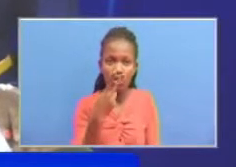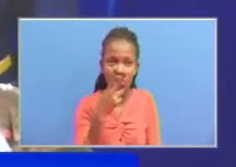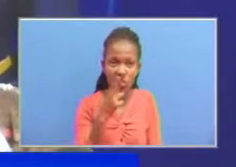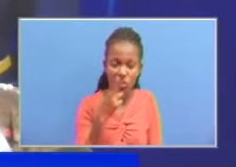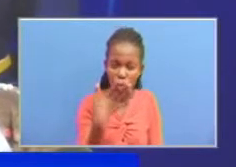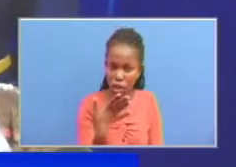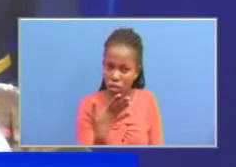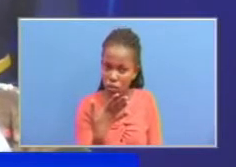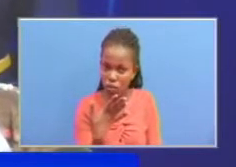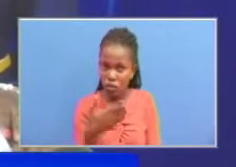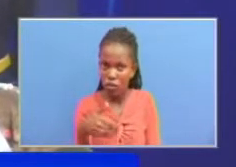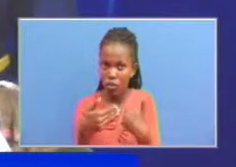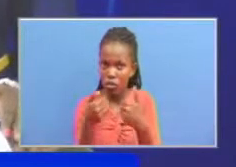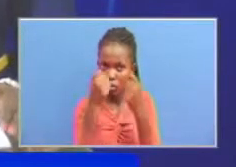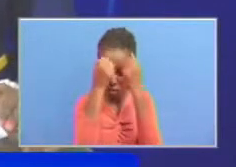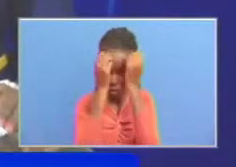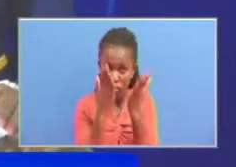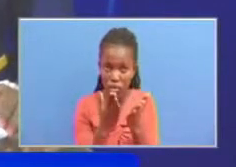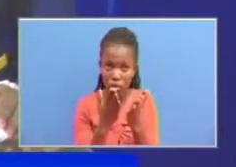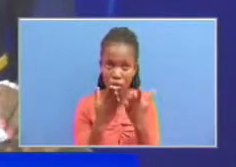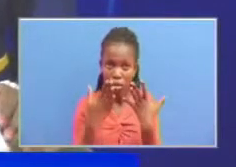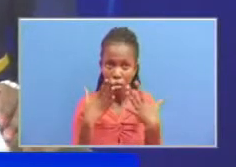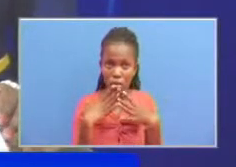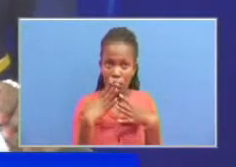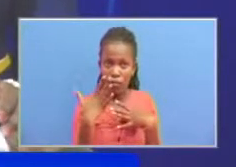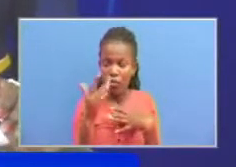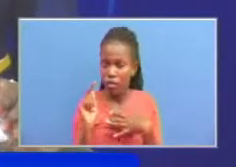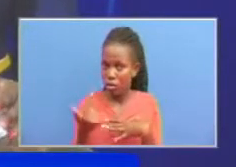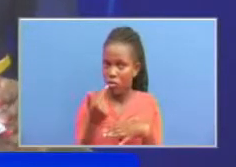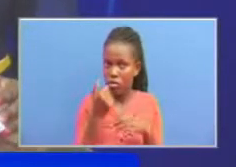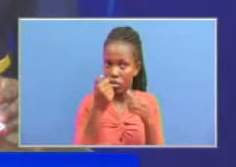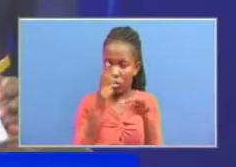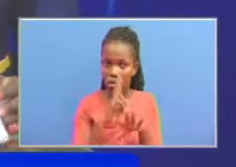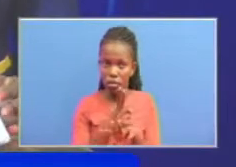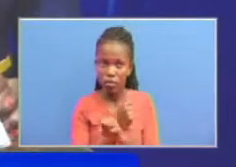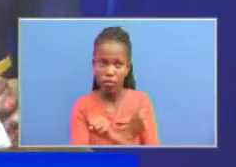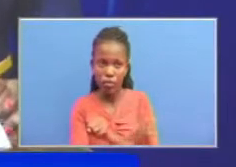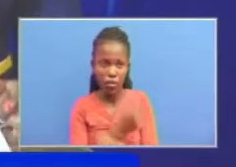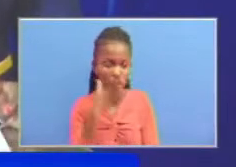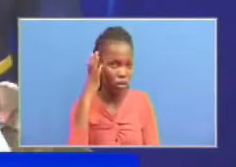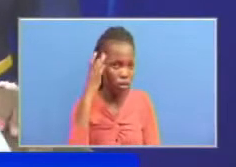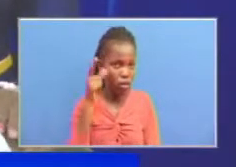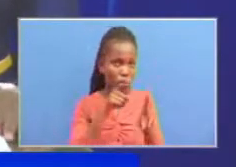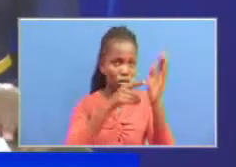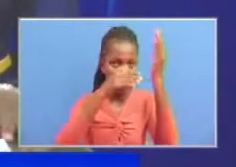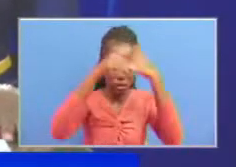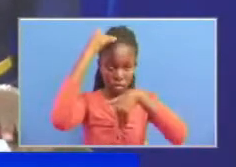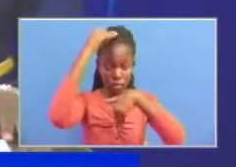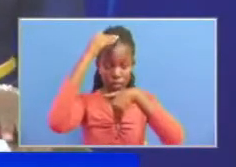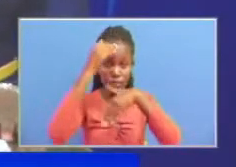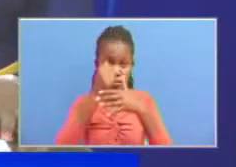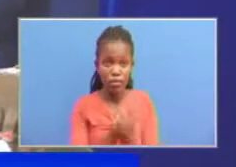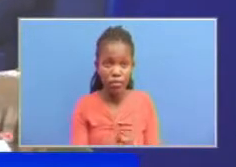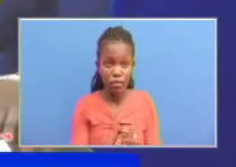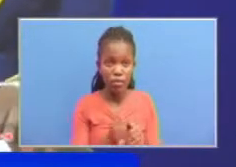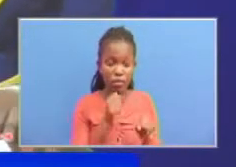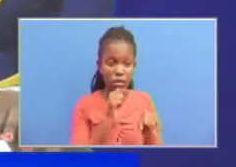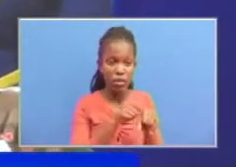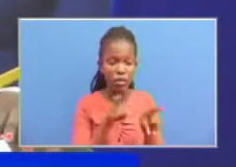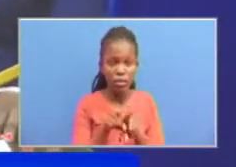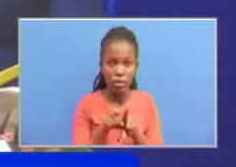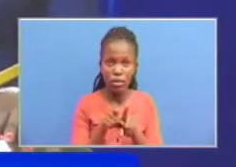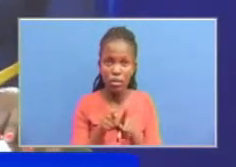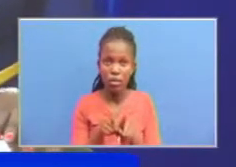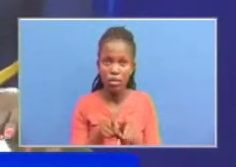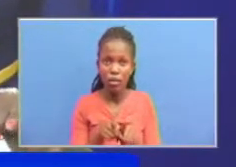na itano kwa manyiwa ngili itano mass secondary schools, colleges na imanyisio nene kavindani kau Koimburi